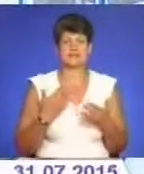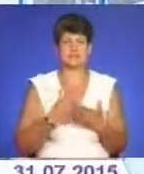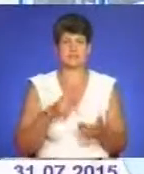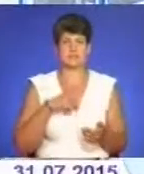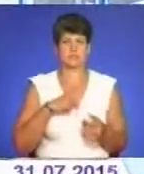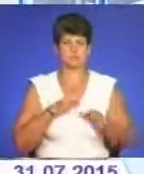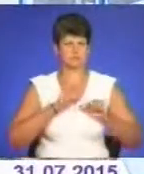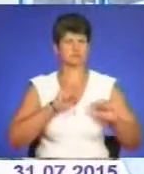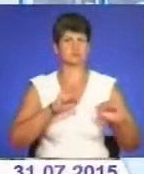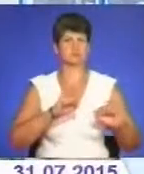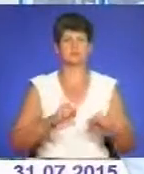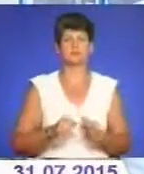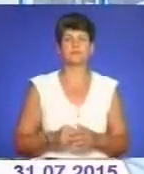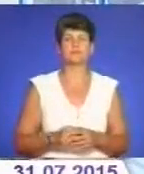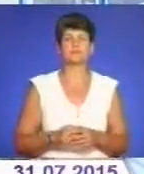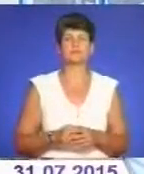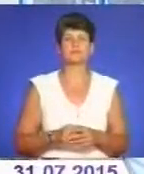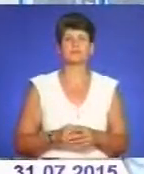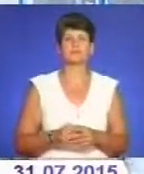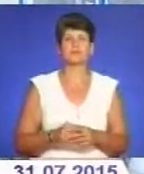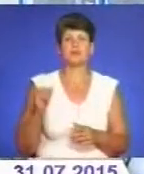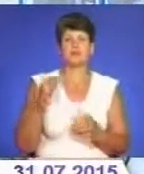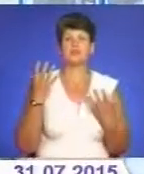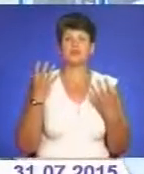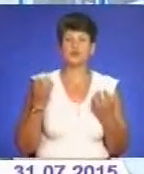характер. Ну, да. І ще,